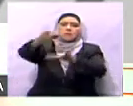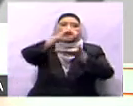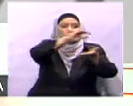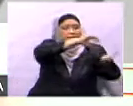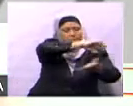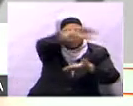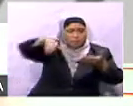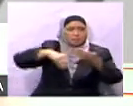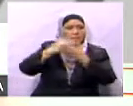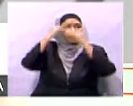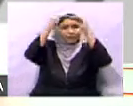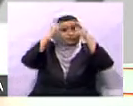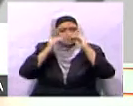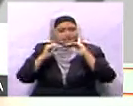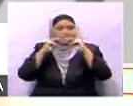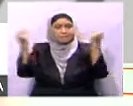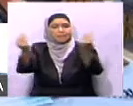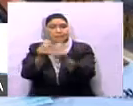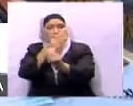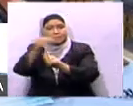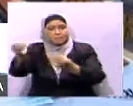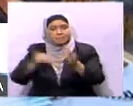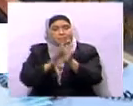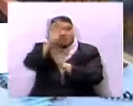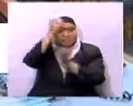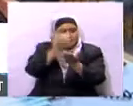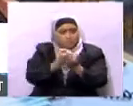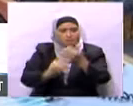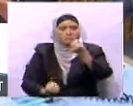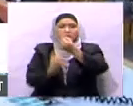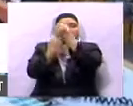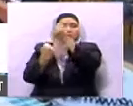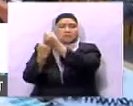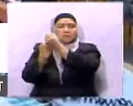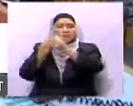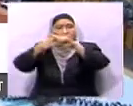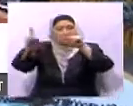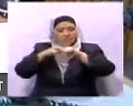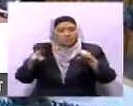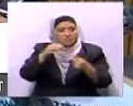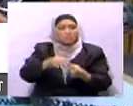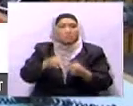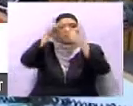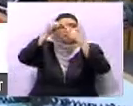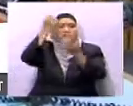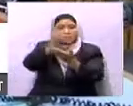golongan masyarakat. Pertumbuhan ekonomi itu disokong pelbagai aspek khususnya ekonomi domestik negara.